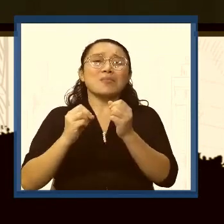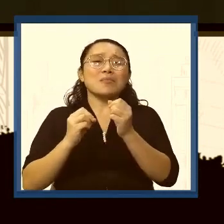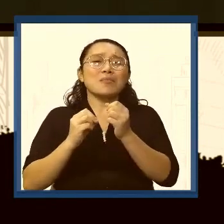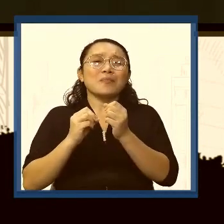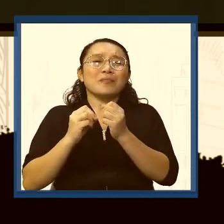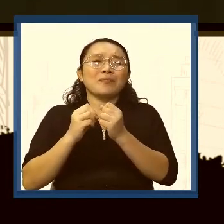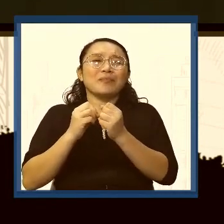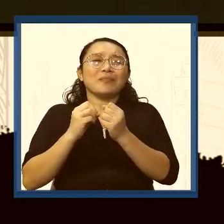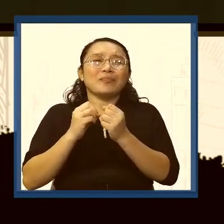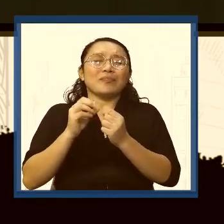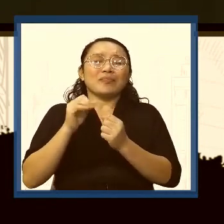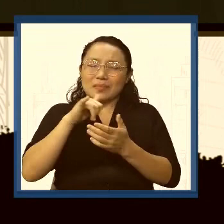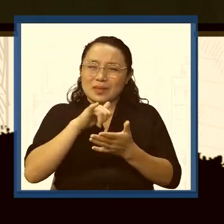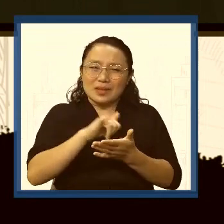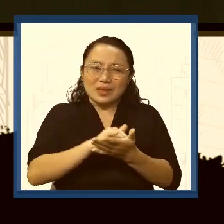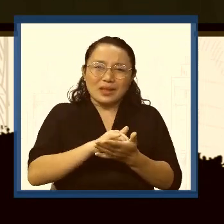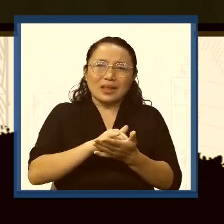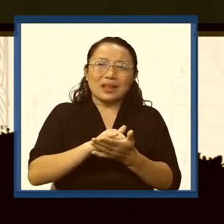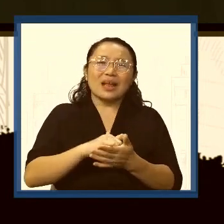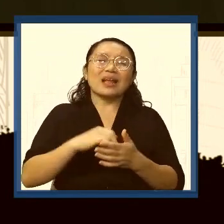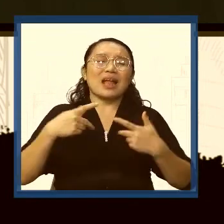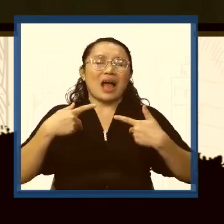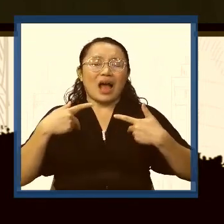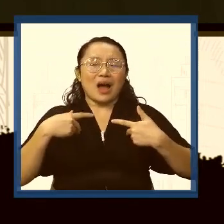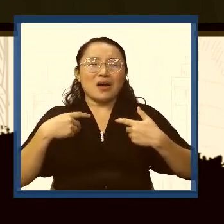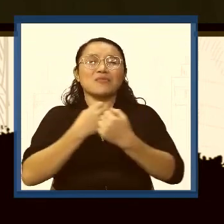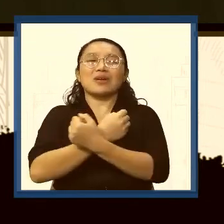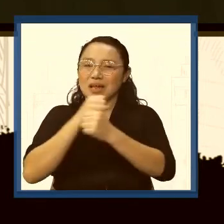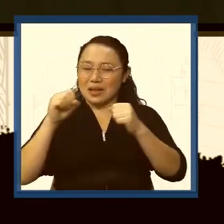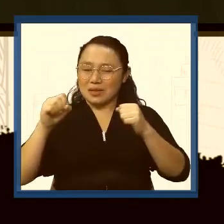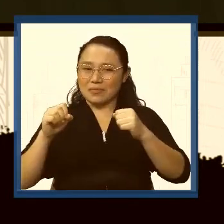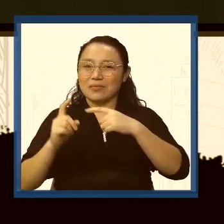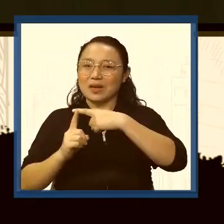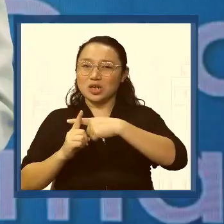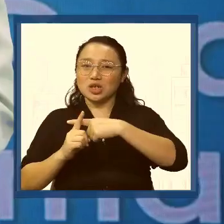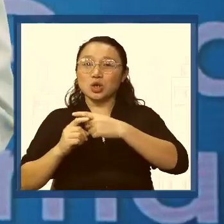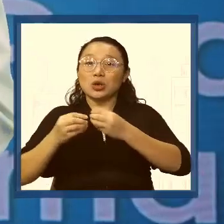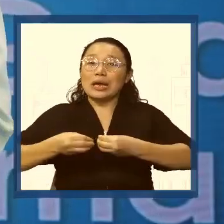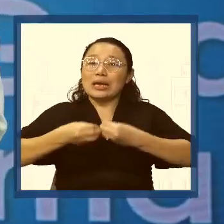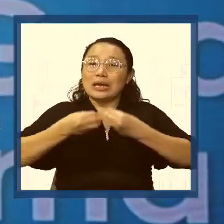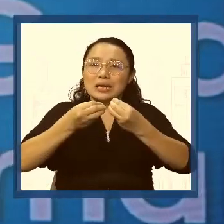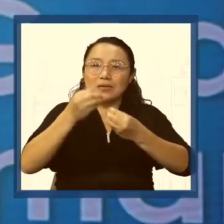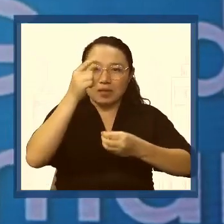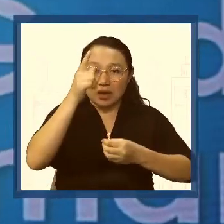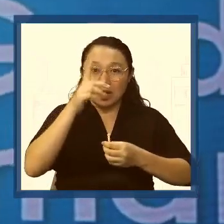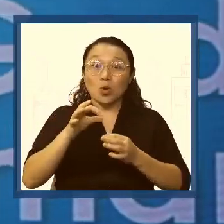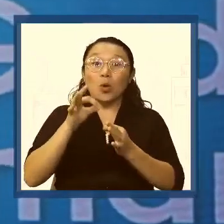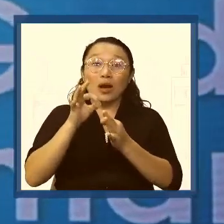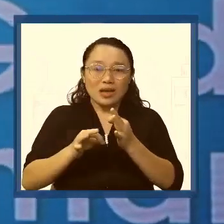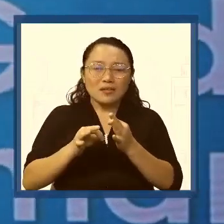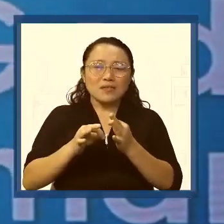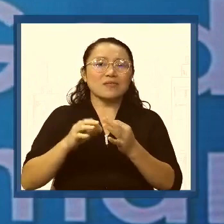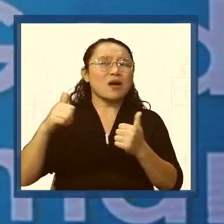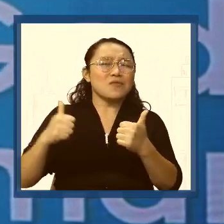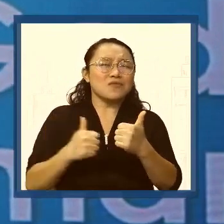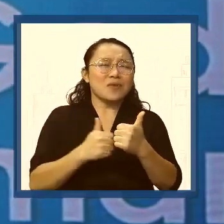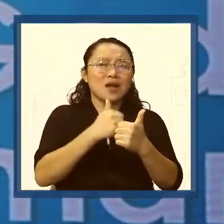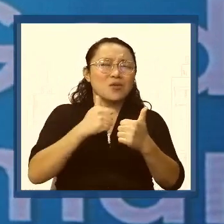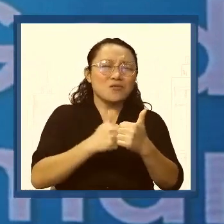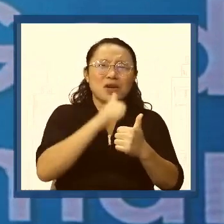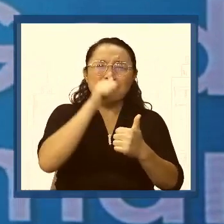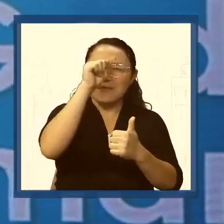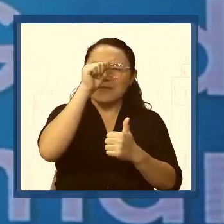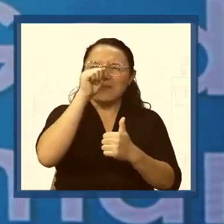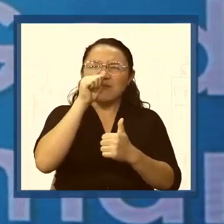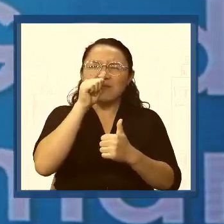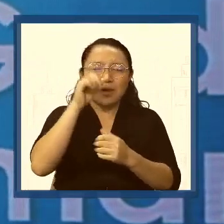kinabuhi ang imong kaluwasan. Ison, ang Dios maayo kayo nga nagapangga kanimo. Usa ka